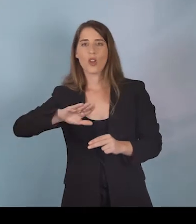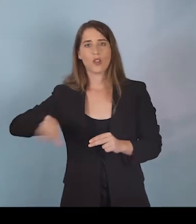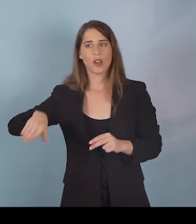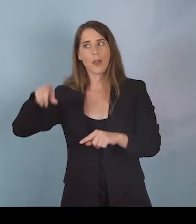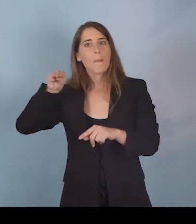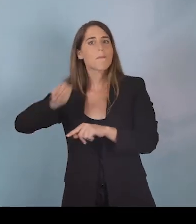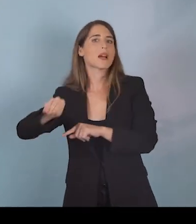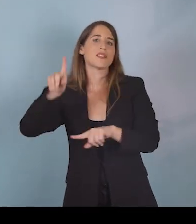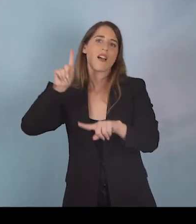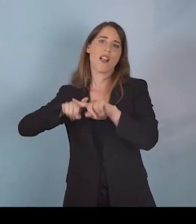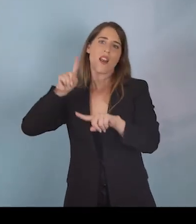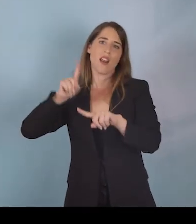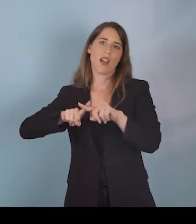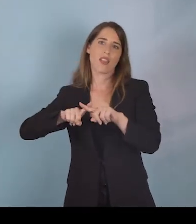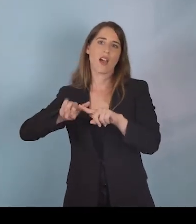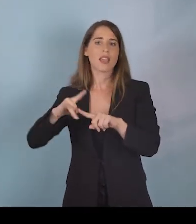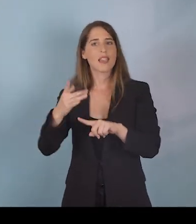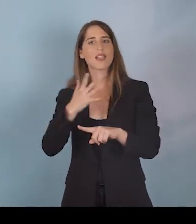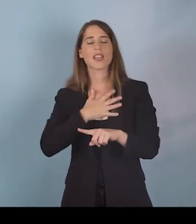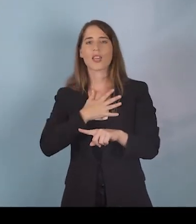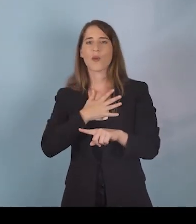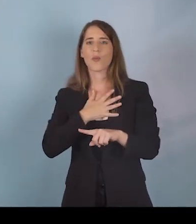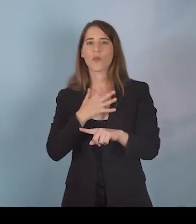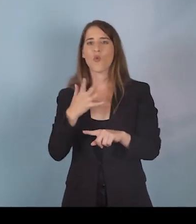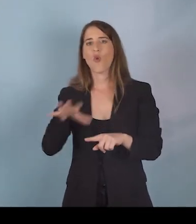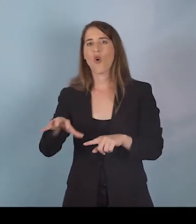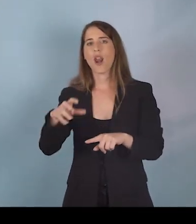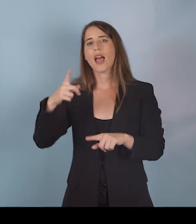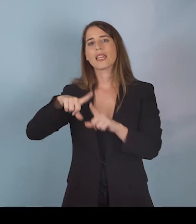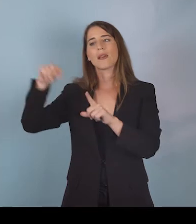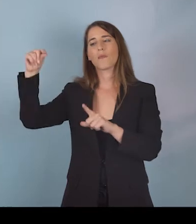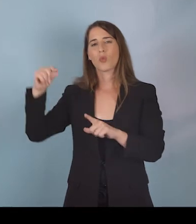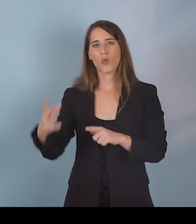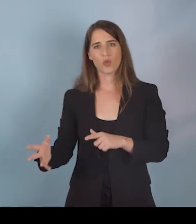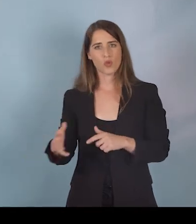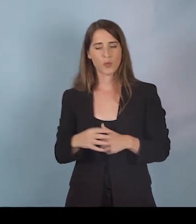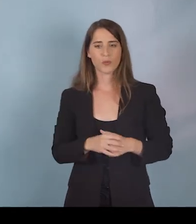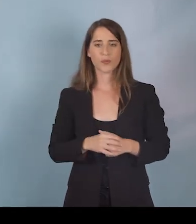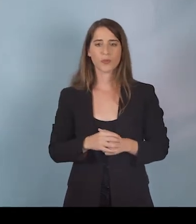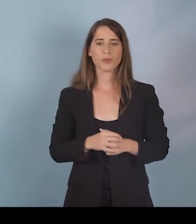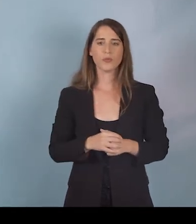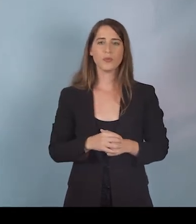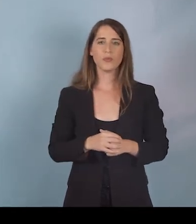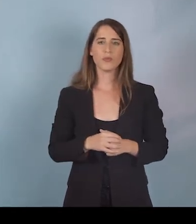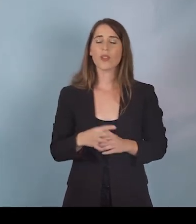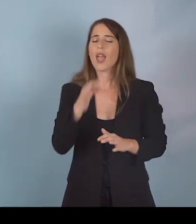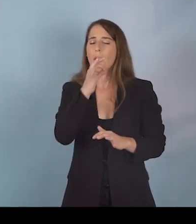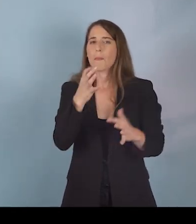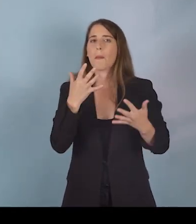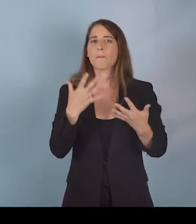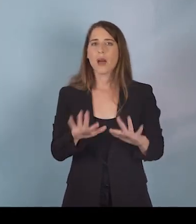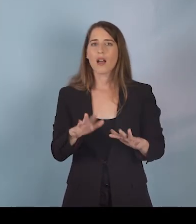ή Νότιο-Ανατολικής Ευρώπης, στην οποία εμπίπτει η Ελλάδα ή η δική μου ιδιαίτερη πατρίδα, η Κύπρος.